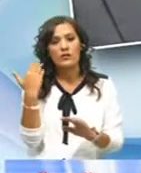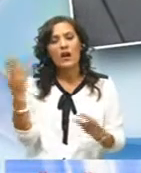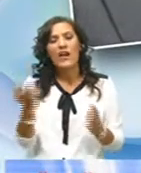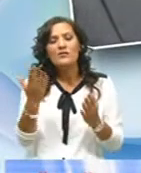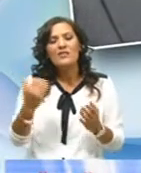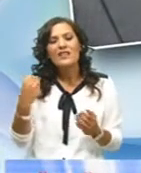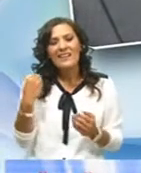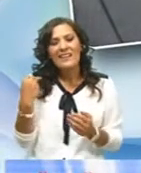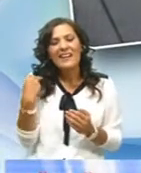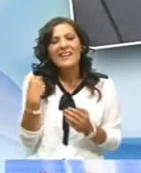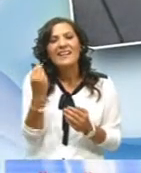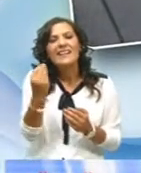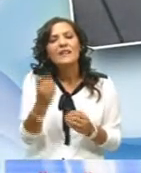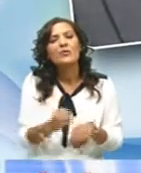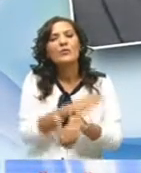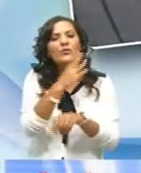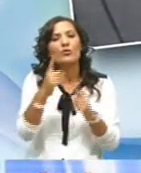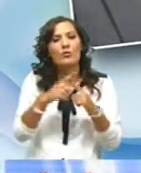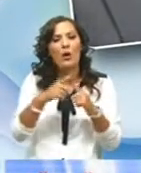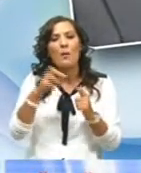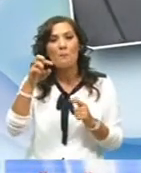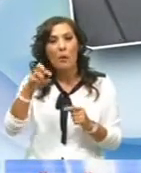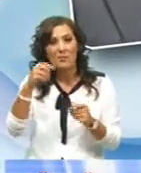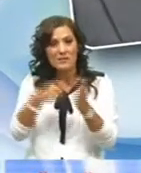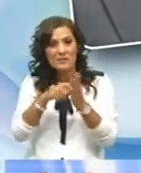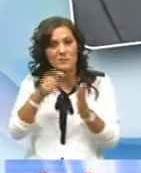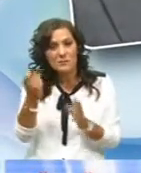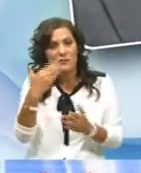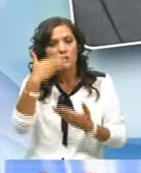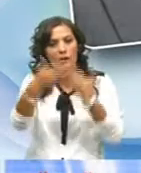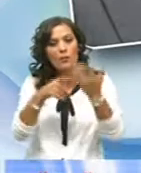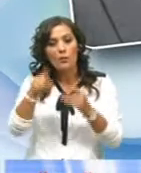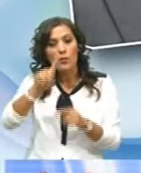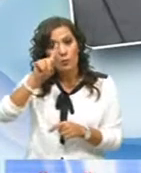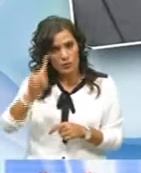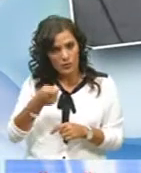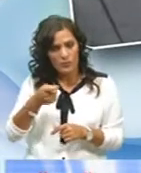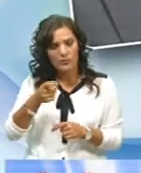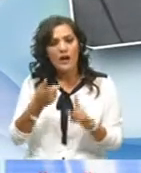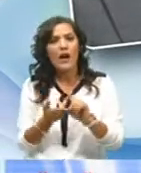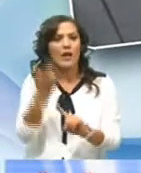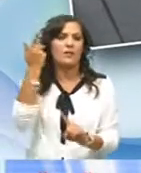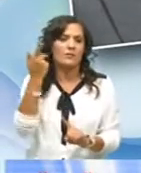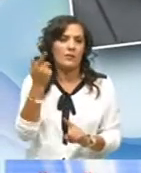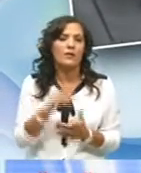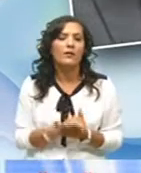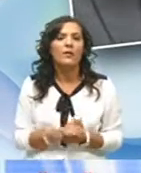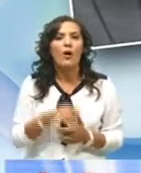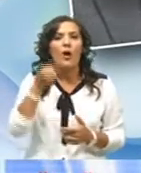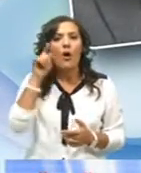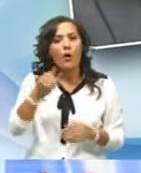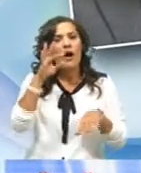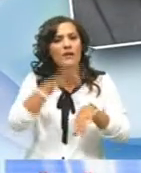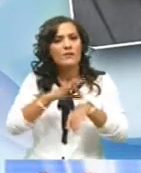Henüz daha iyi huylu tümör yani polip aşamasındayken bunları keşfedip bu ortadan kaldırmak ve